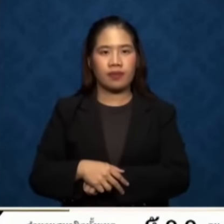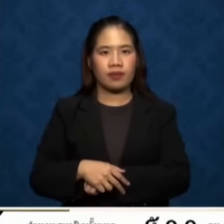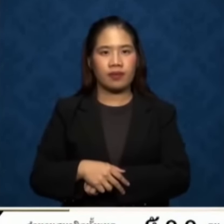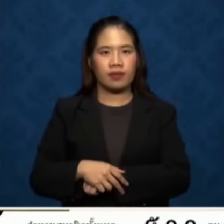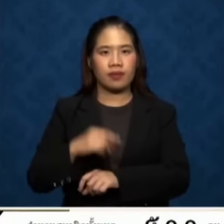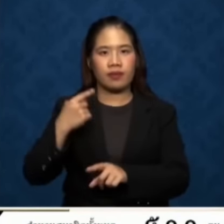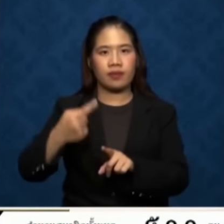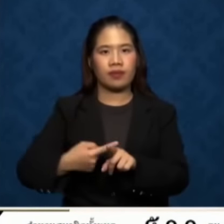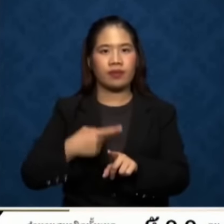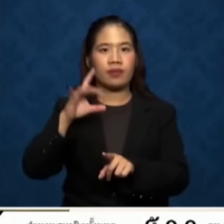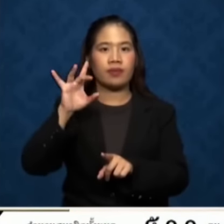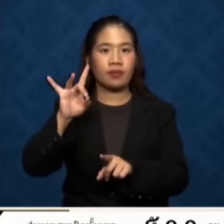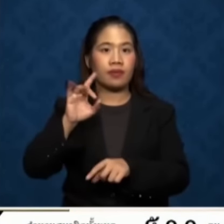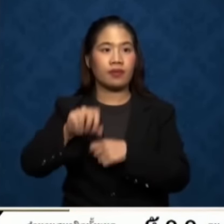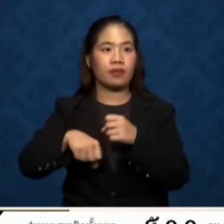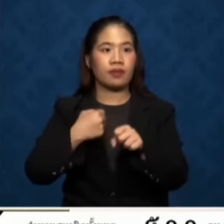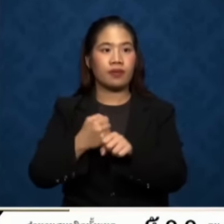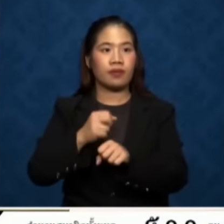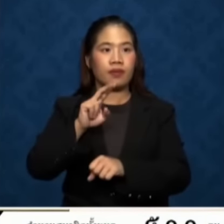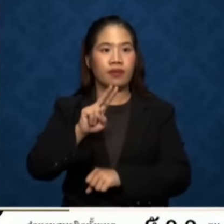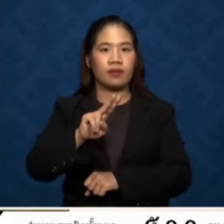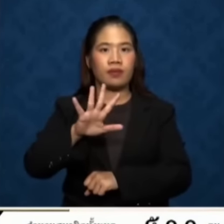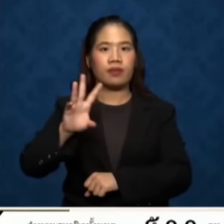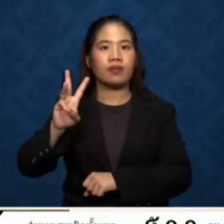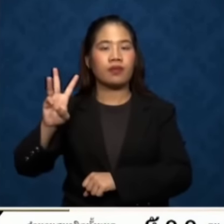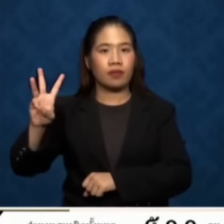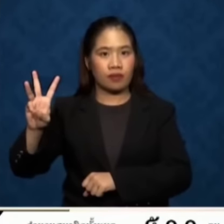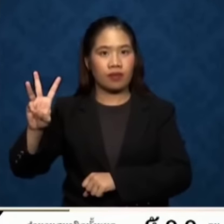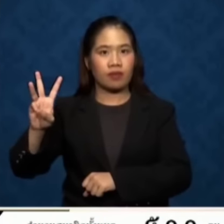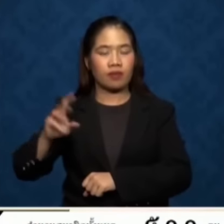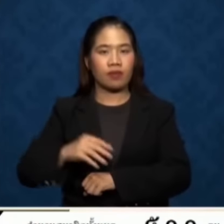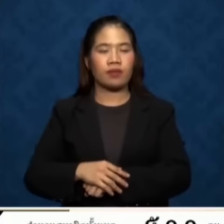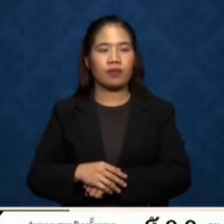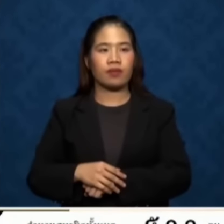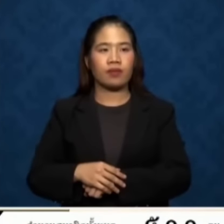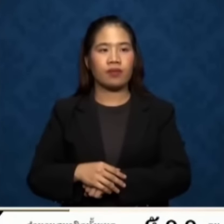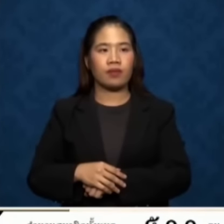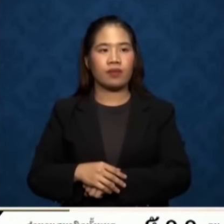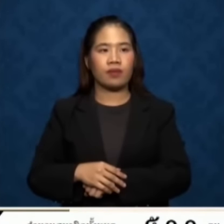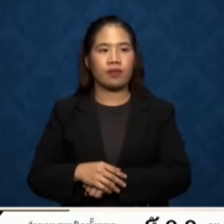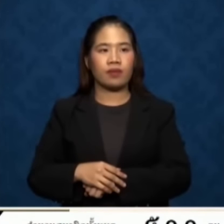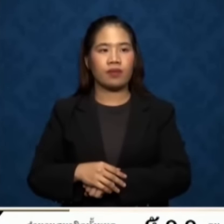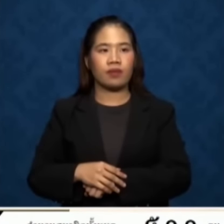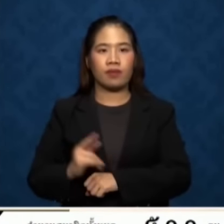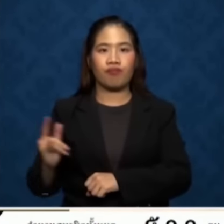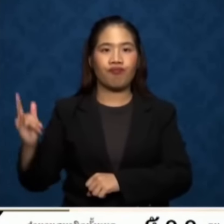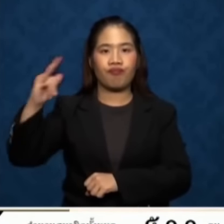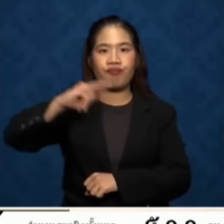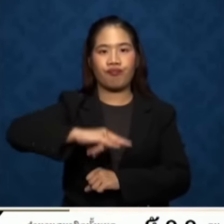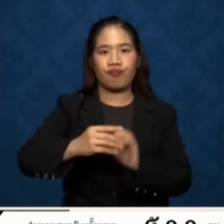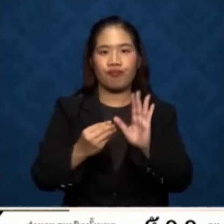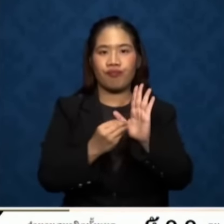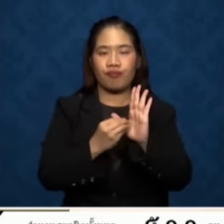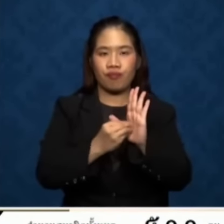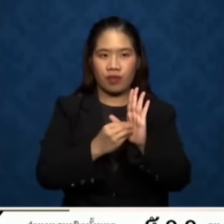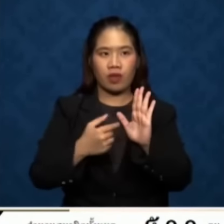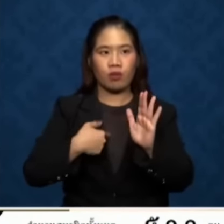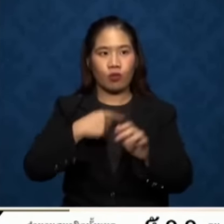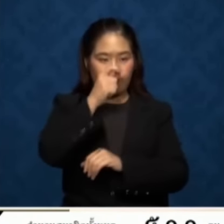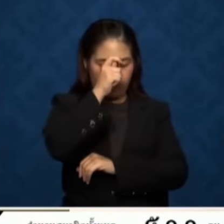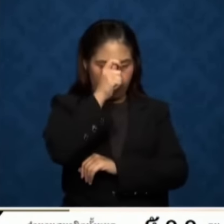สิงหาคม2566ท่านเข้ามาผมเองเคารพ